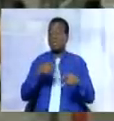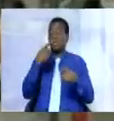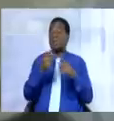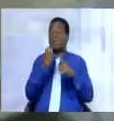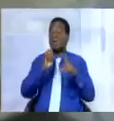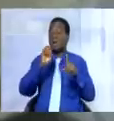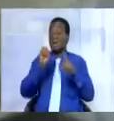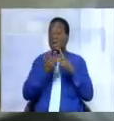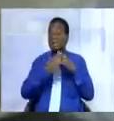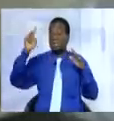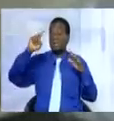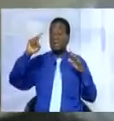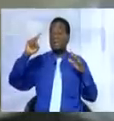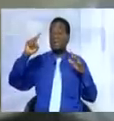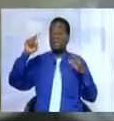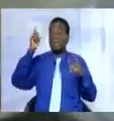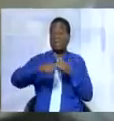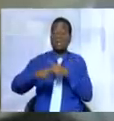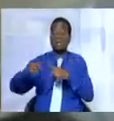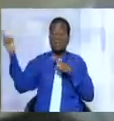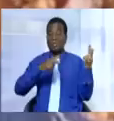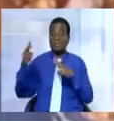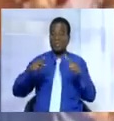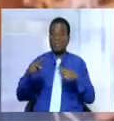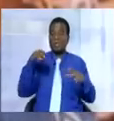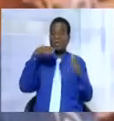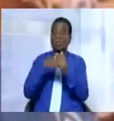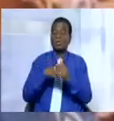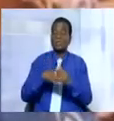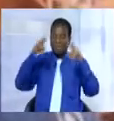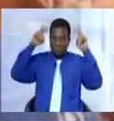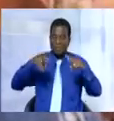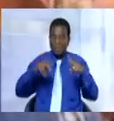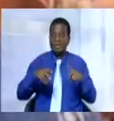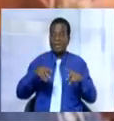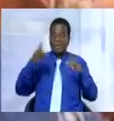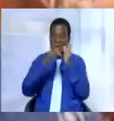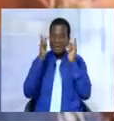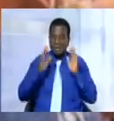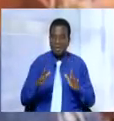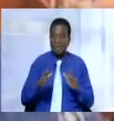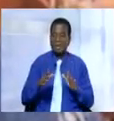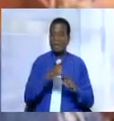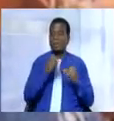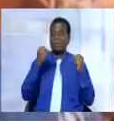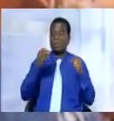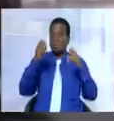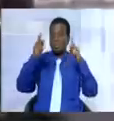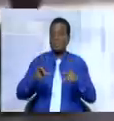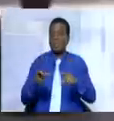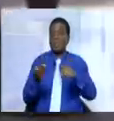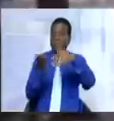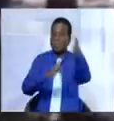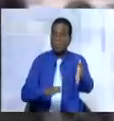les islamistes du groupe Boko Haram contre ce village à majorité chrétienne et qui s'est soldé par une centaine de morts. Boko Haram